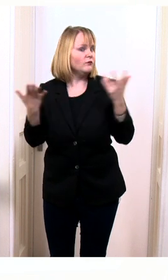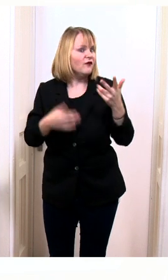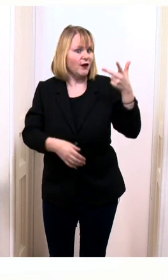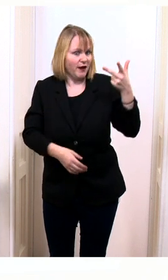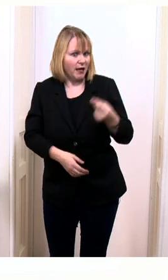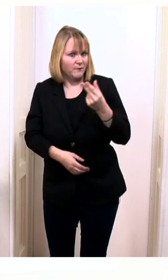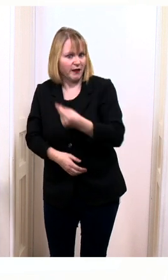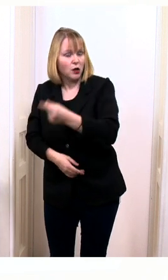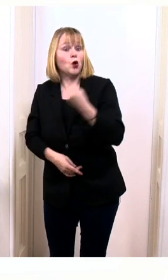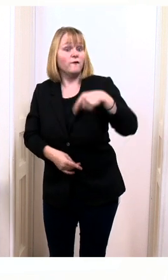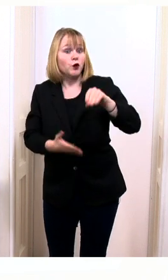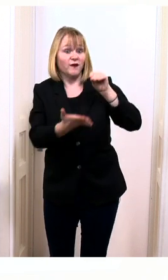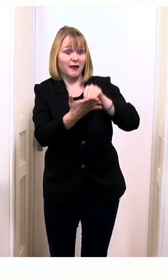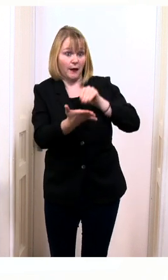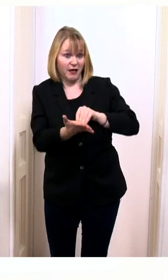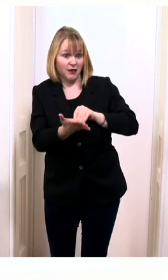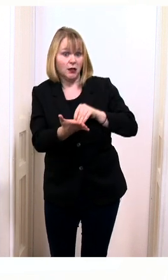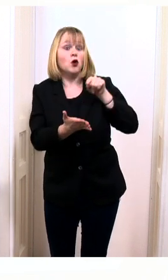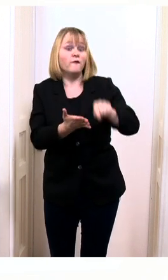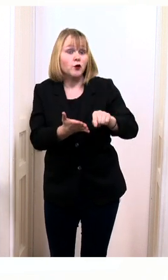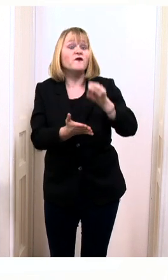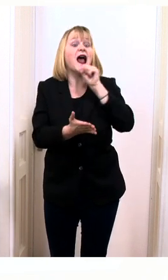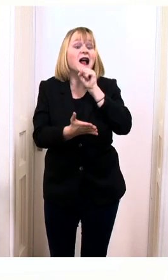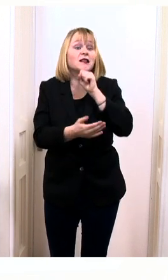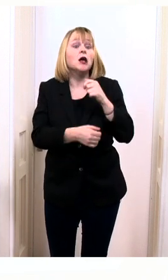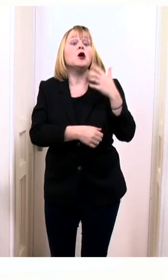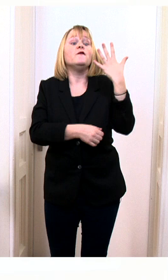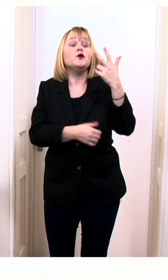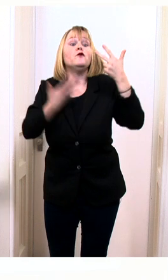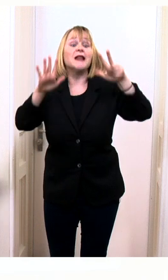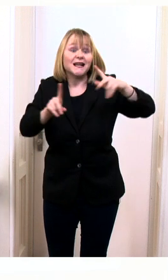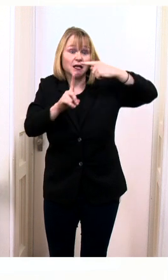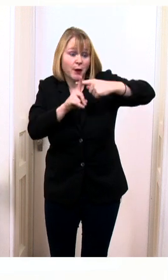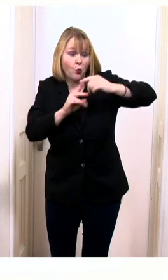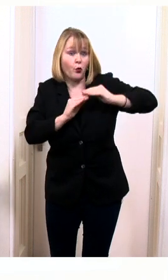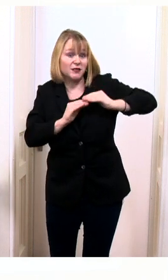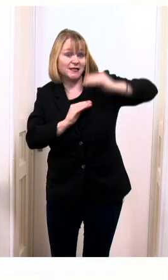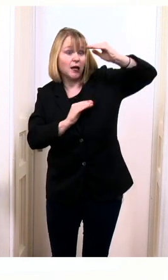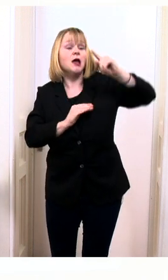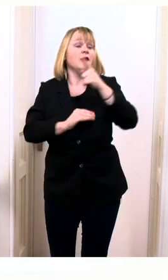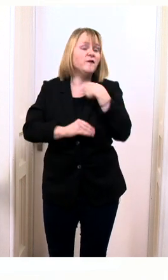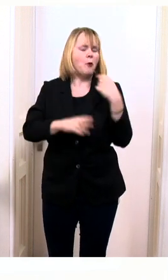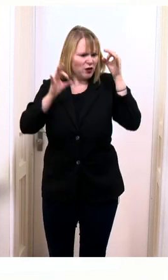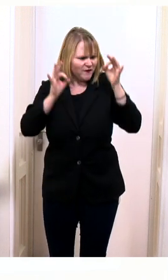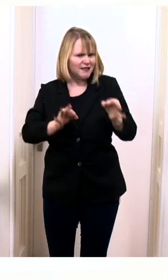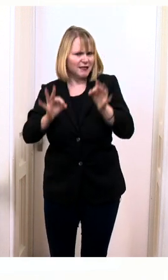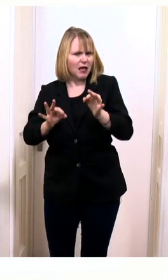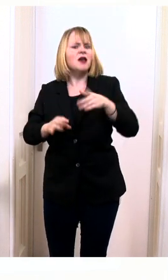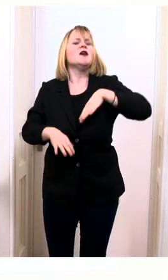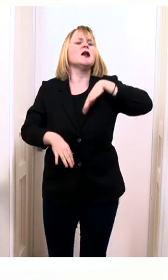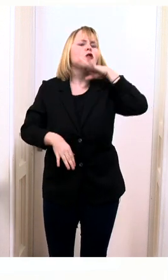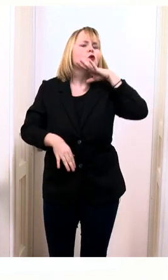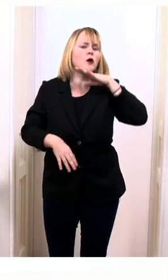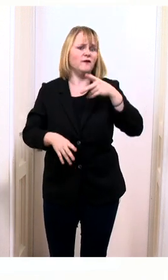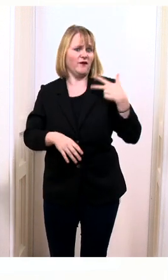oder die Termine freigeben für die 85+, dann wollen wir in diesem Moment sicher sein, dass es genügend